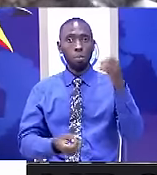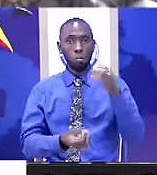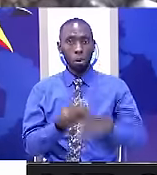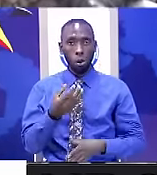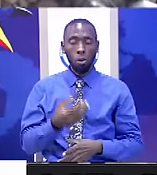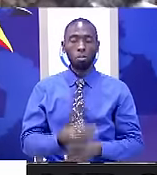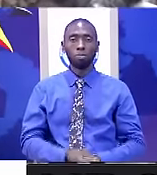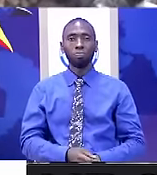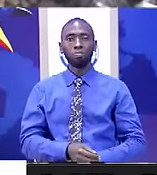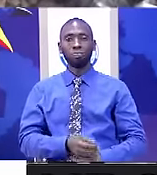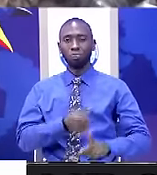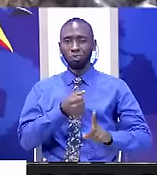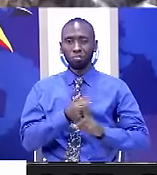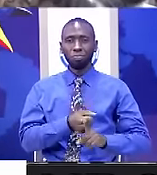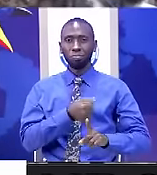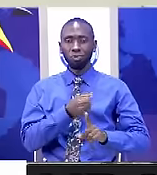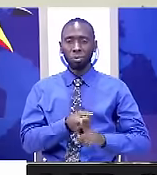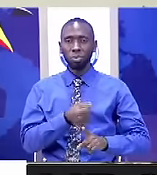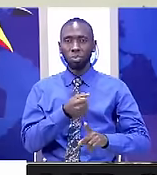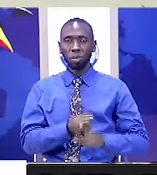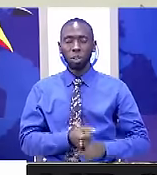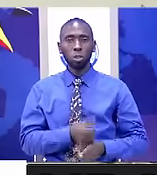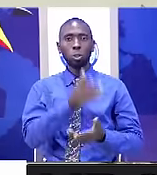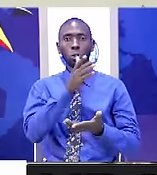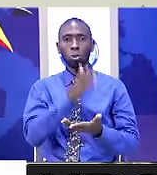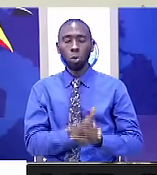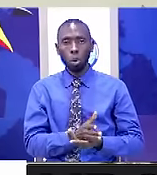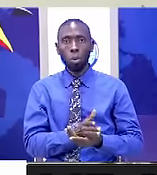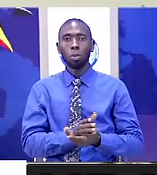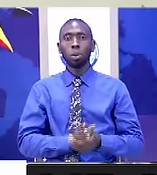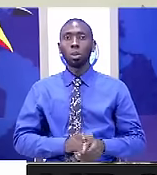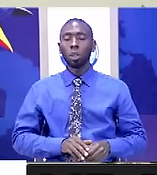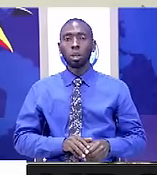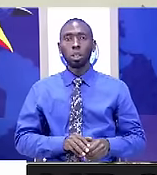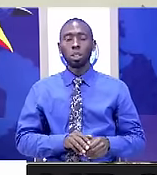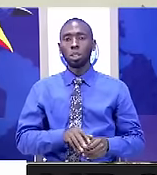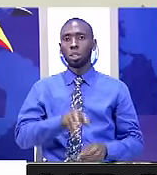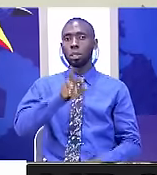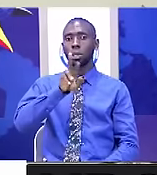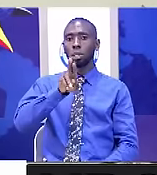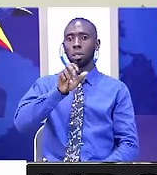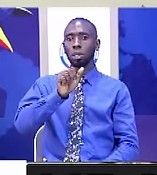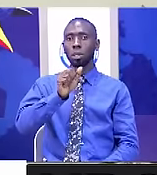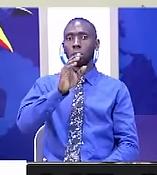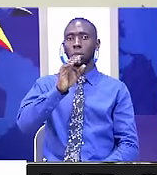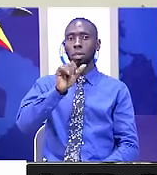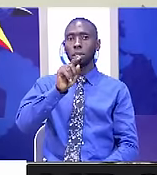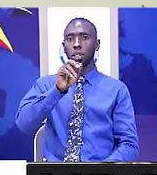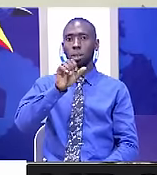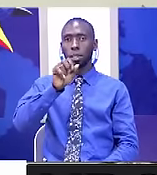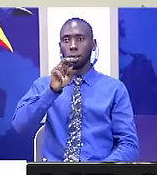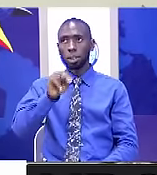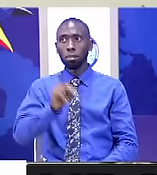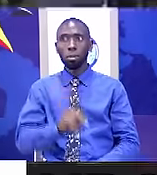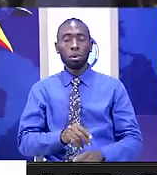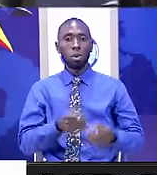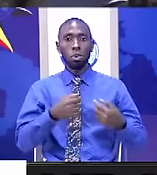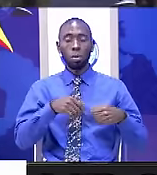mu kulwanyisa obusosoze bw'amawanga. Above all, upholding constitutionalism and the rule of